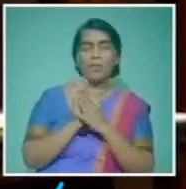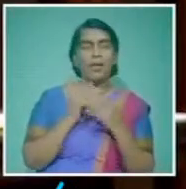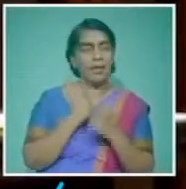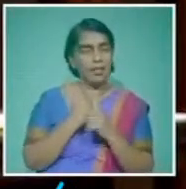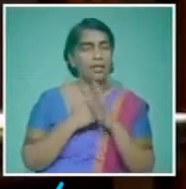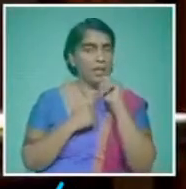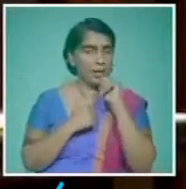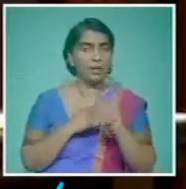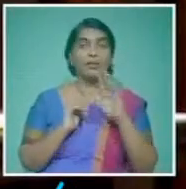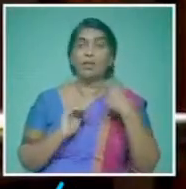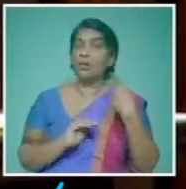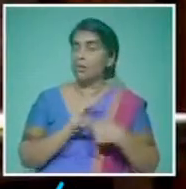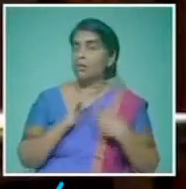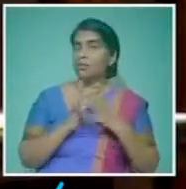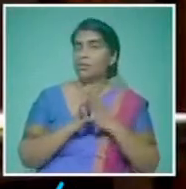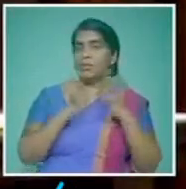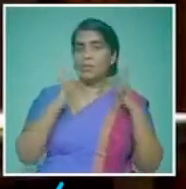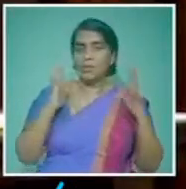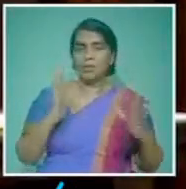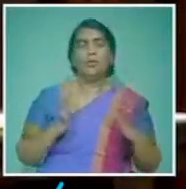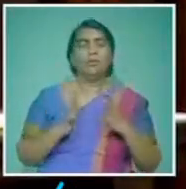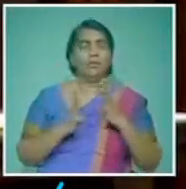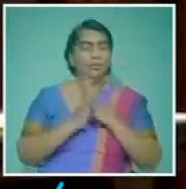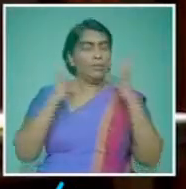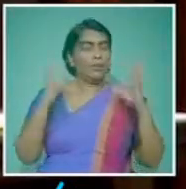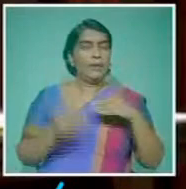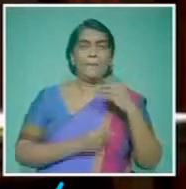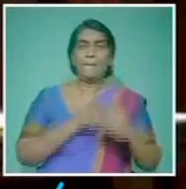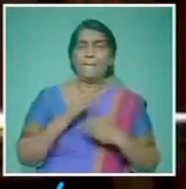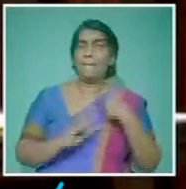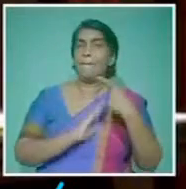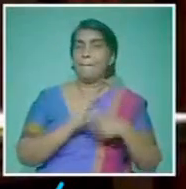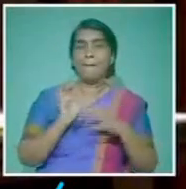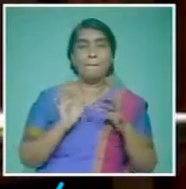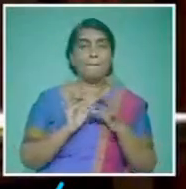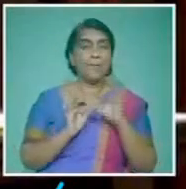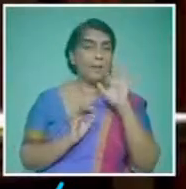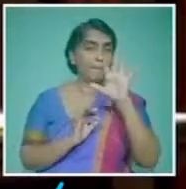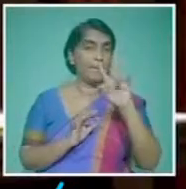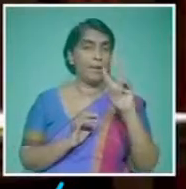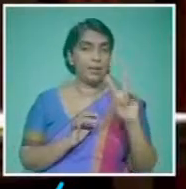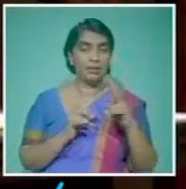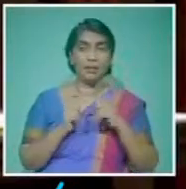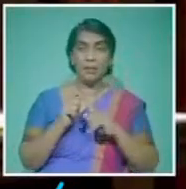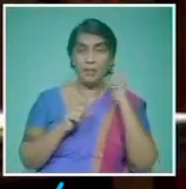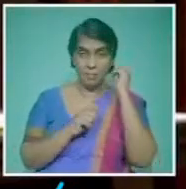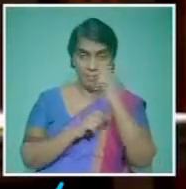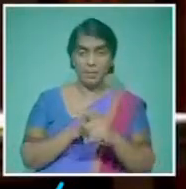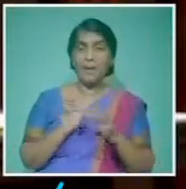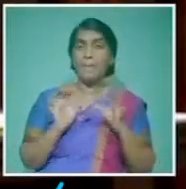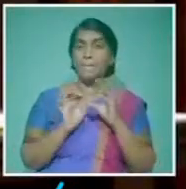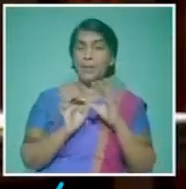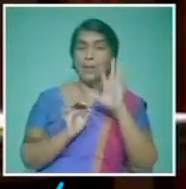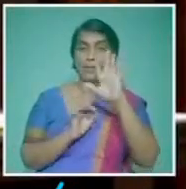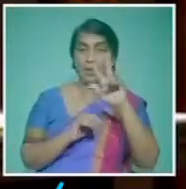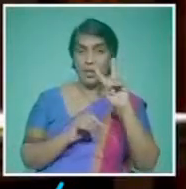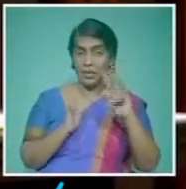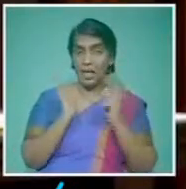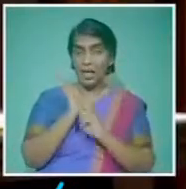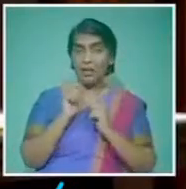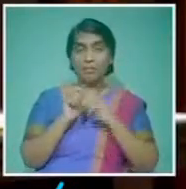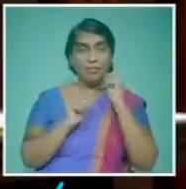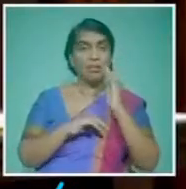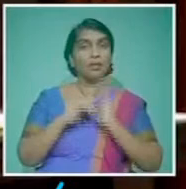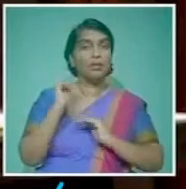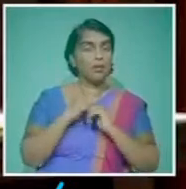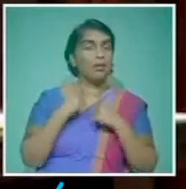හැබැයි ලංකාව විශාල වශයෙන්ම ලොකු ආයෝජනයක් ලංකාවේ බිලියන 52ක් ණය ගෙවන්න තියෙනවනම් මේ බිලියන 52 ණය ගෙවන්න පුළුවන්